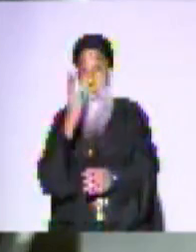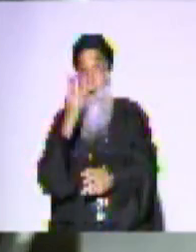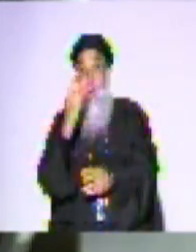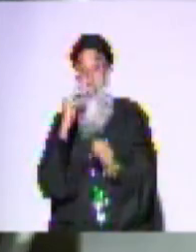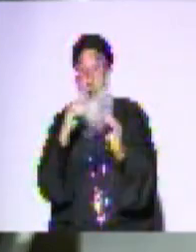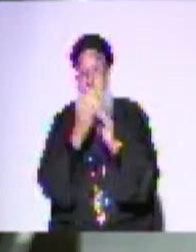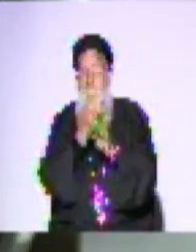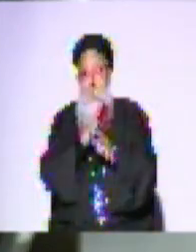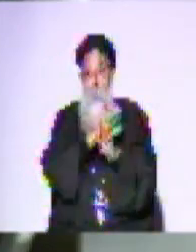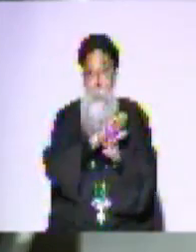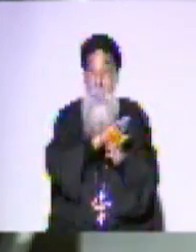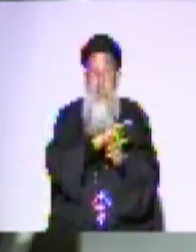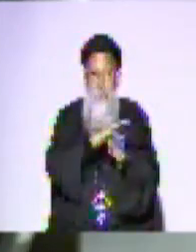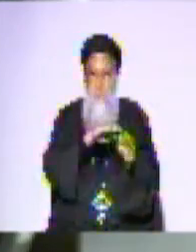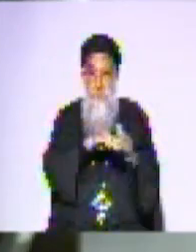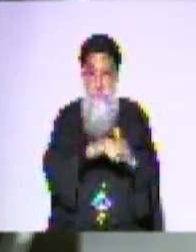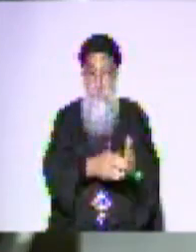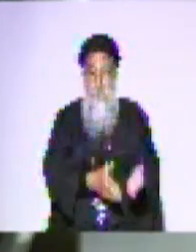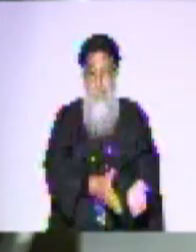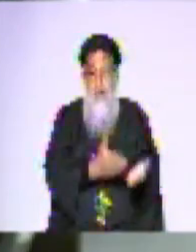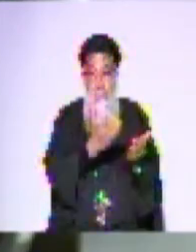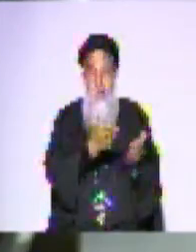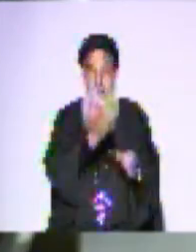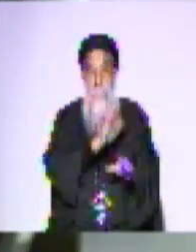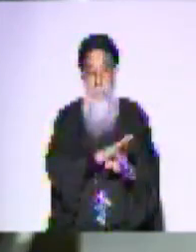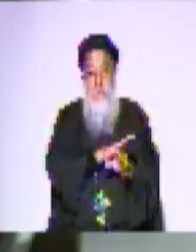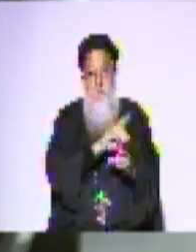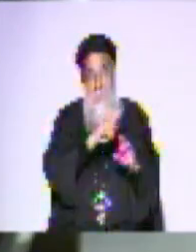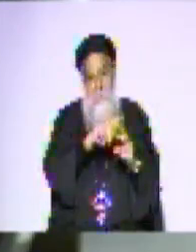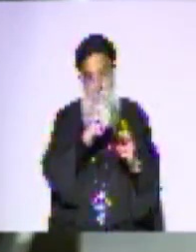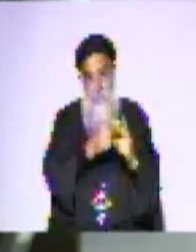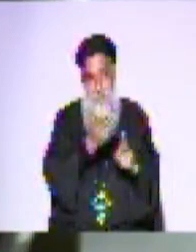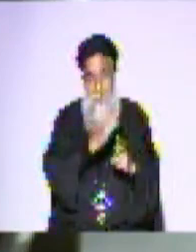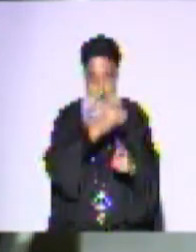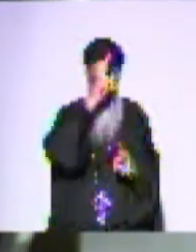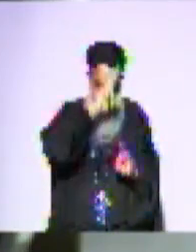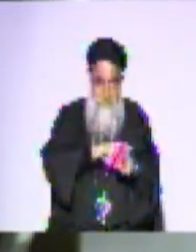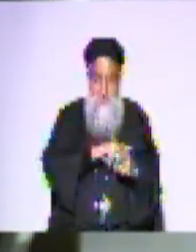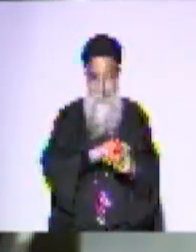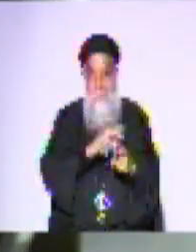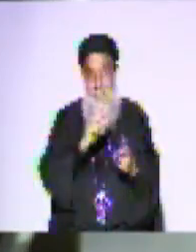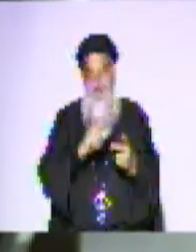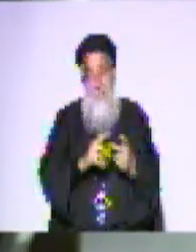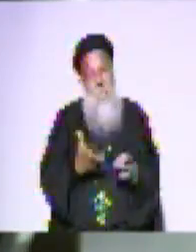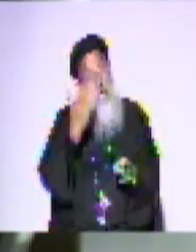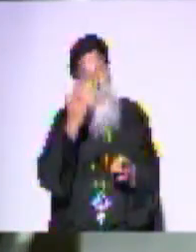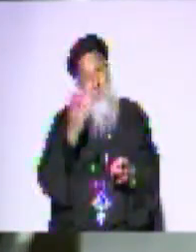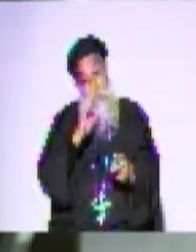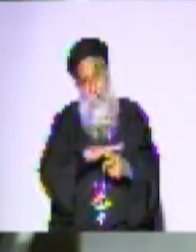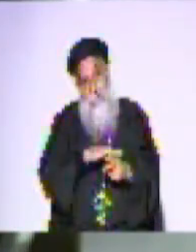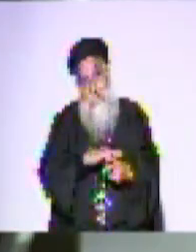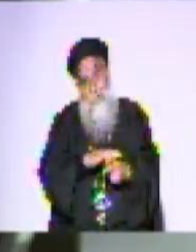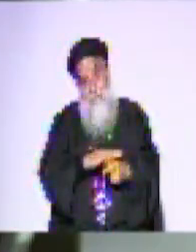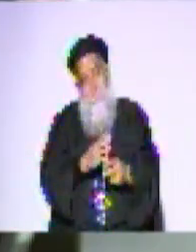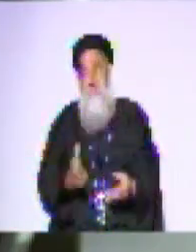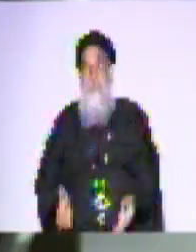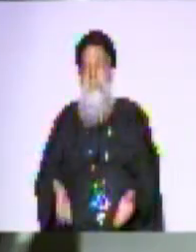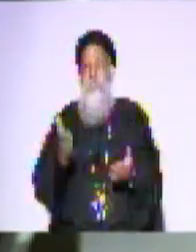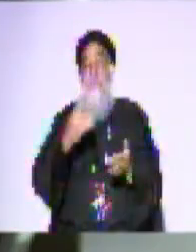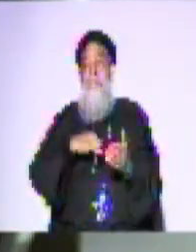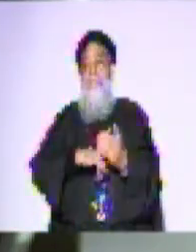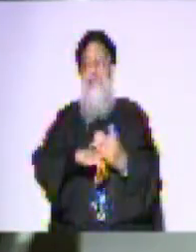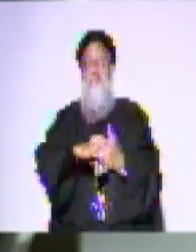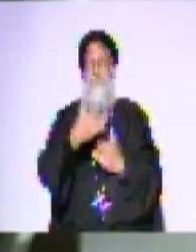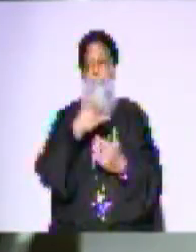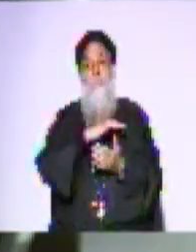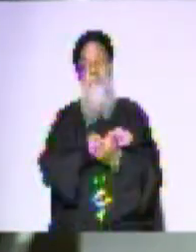4 أيام، بس دي قيامة بعدها موت، مات تاني طبعاً. وقيامة المسيح بقى قيامة فيهاش